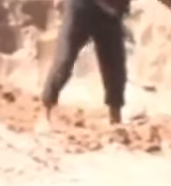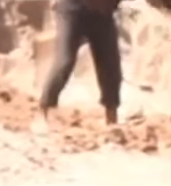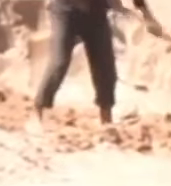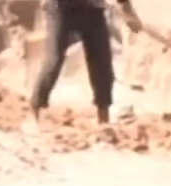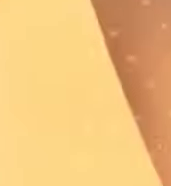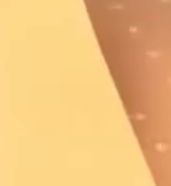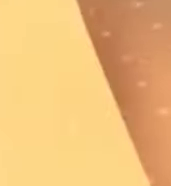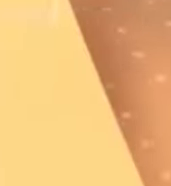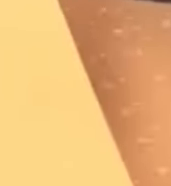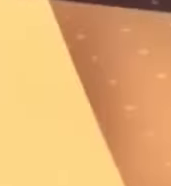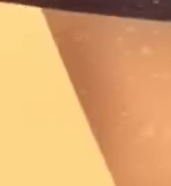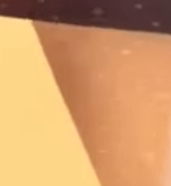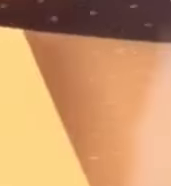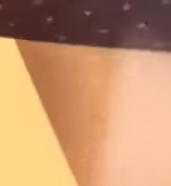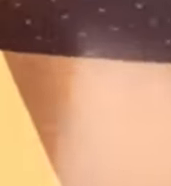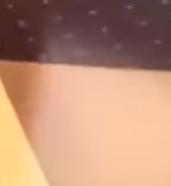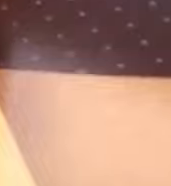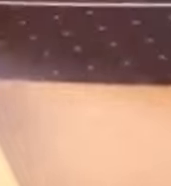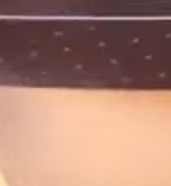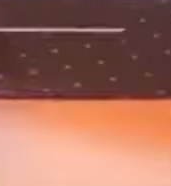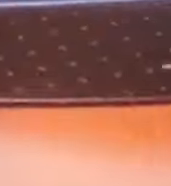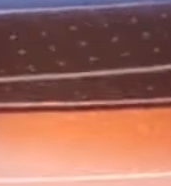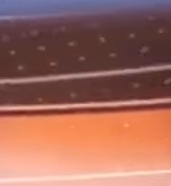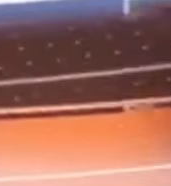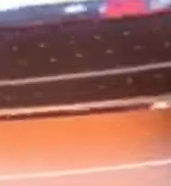Mukama waffe gye tuziwa.